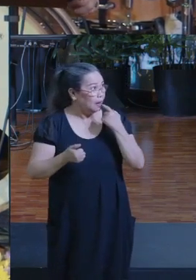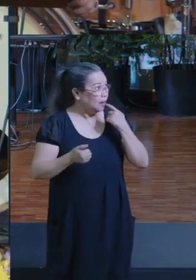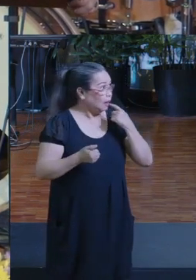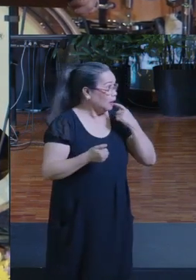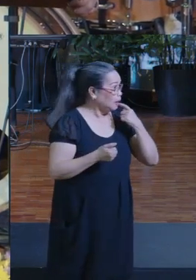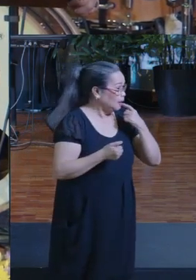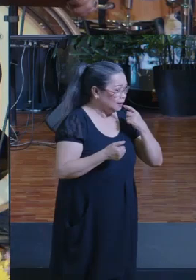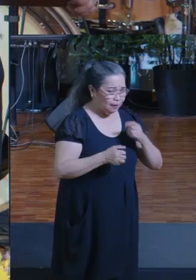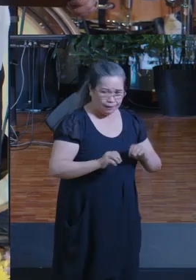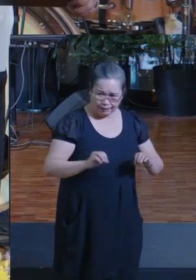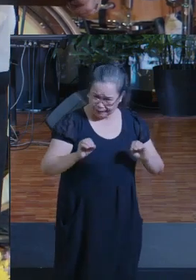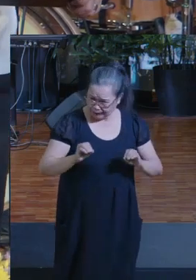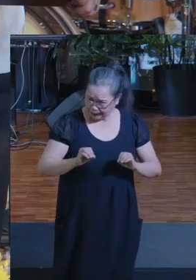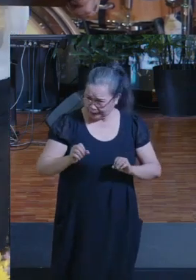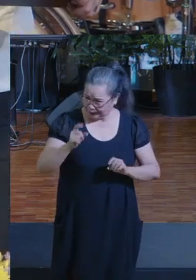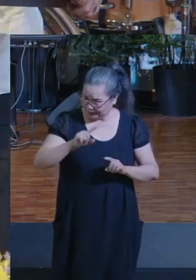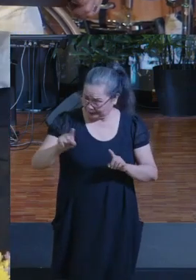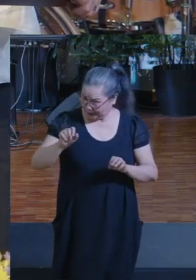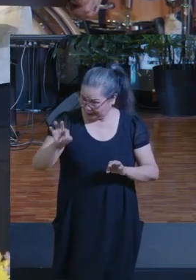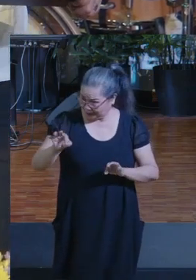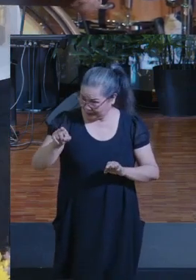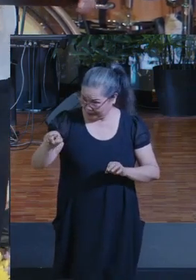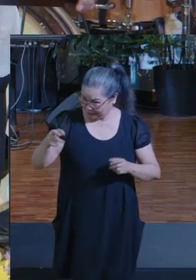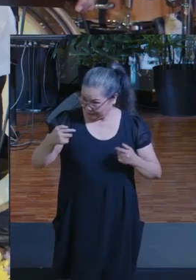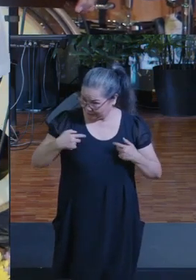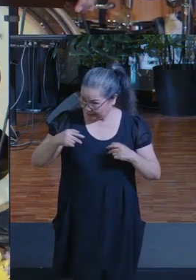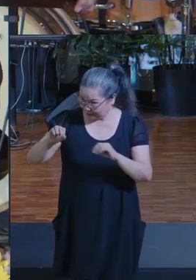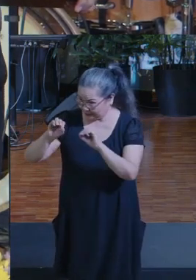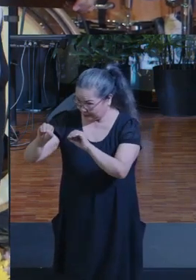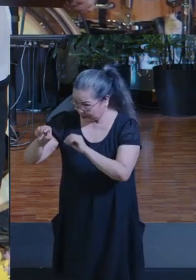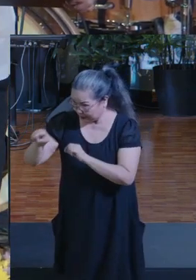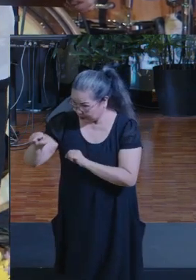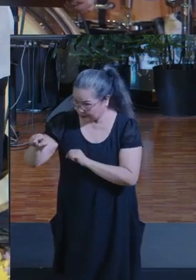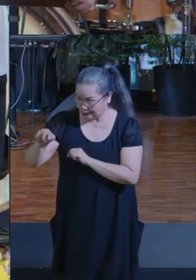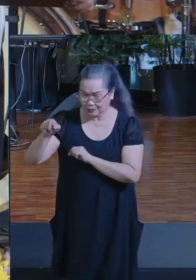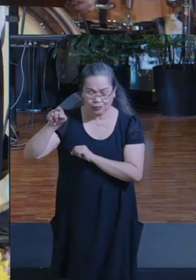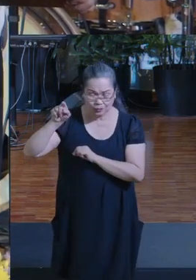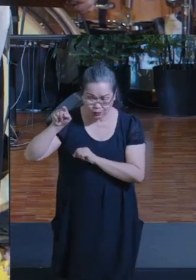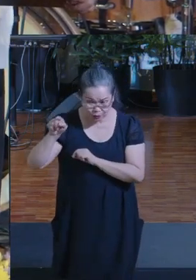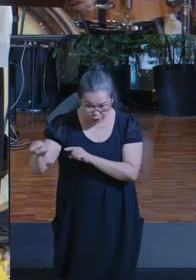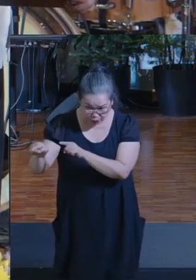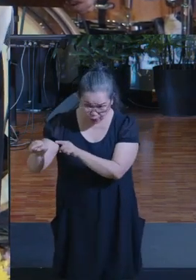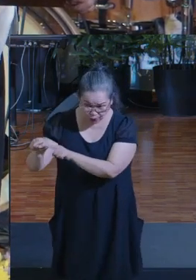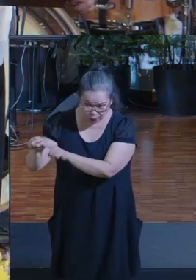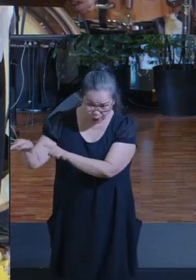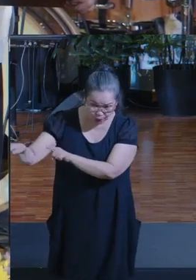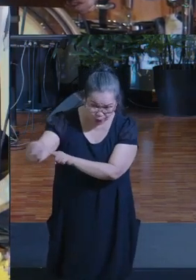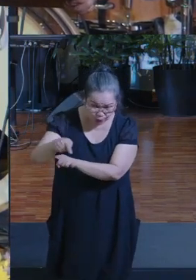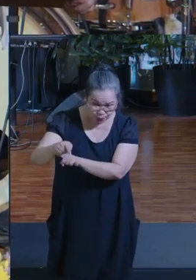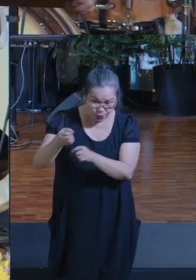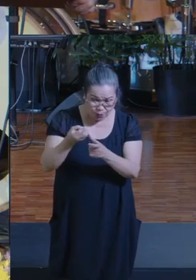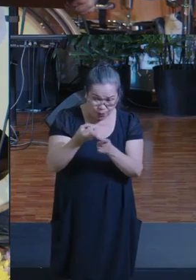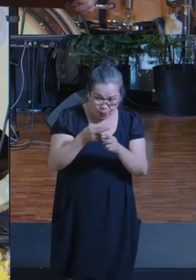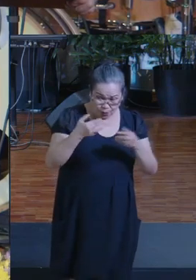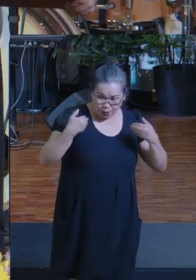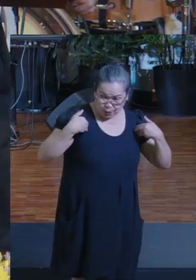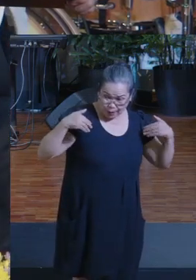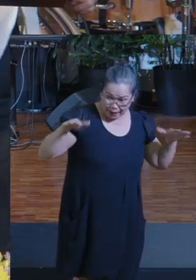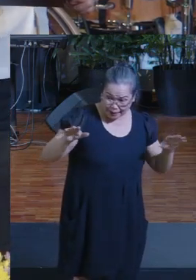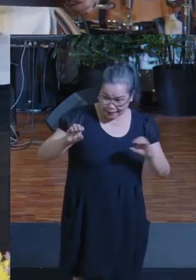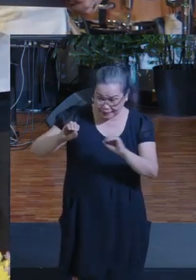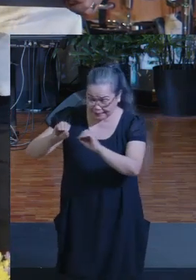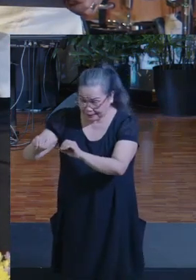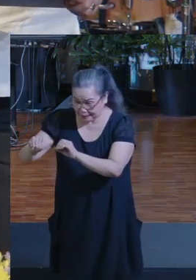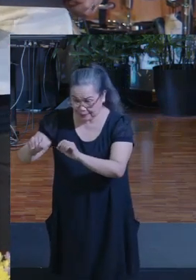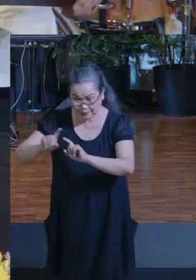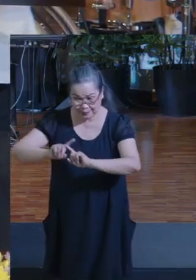gospel, sabi niya, pero kung sakasakaling may magturo, kahit daw sila o anghel sa langit ang magturo, pagka ito